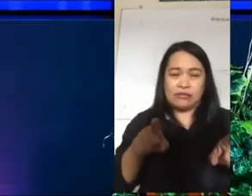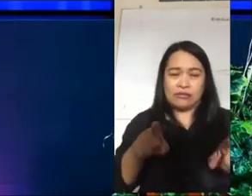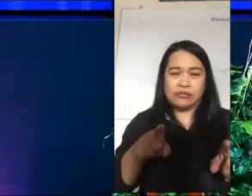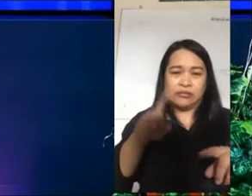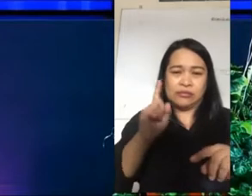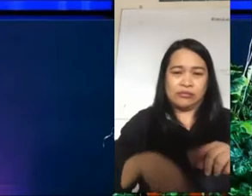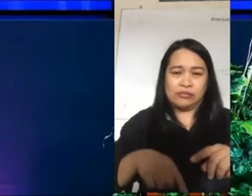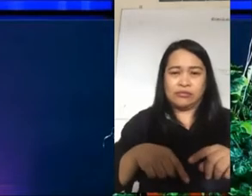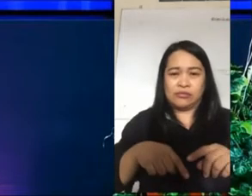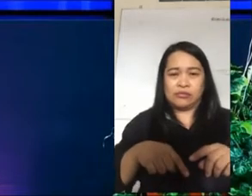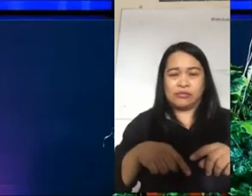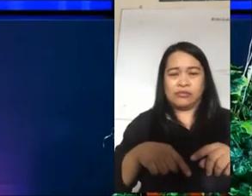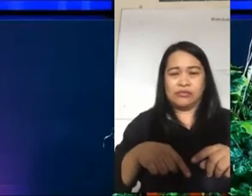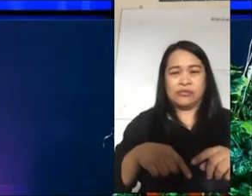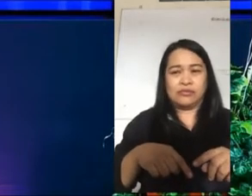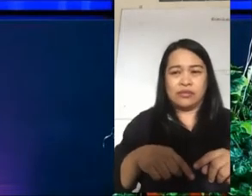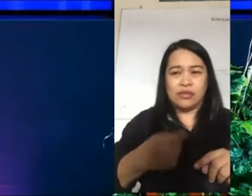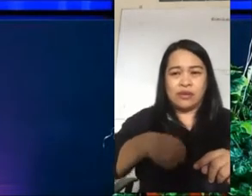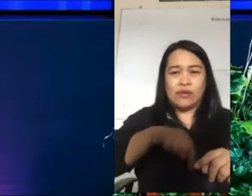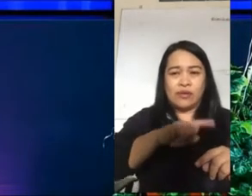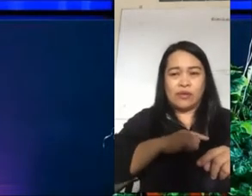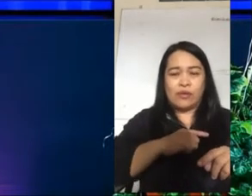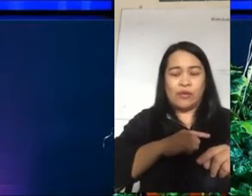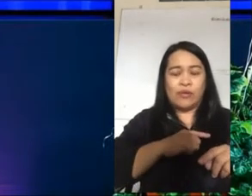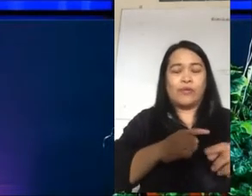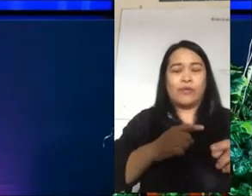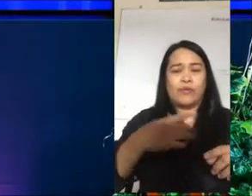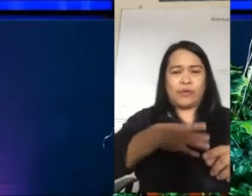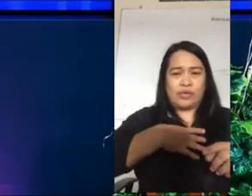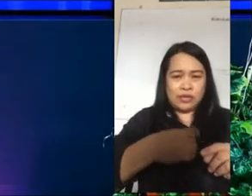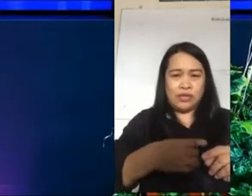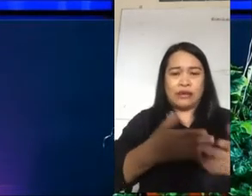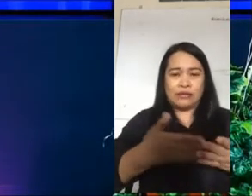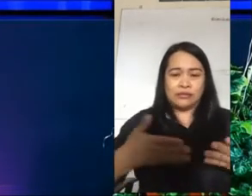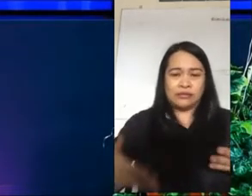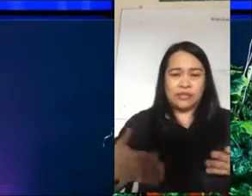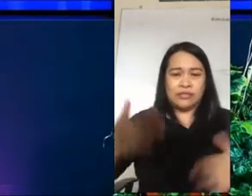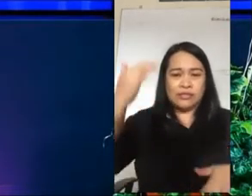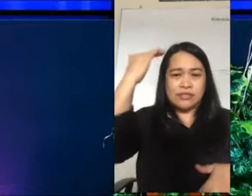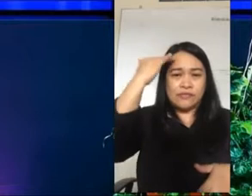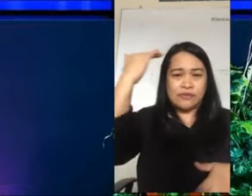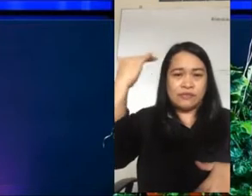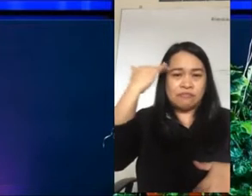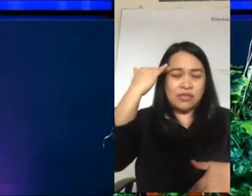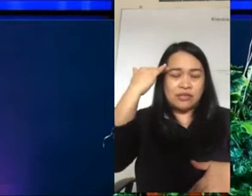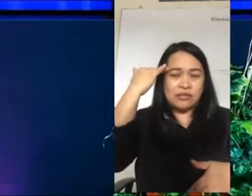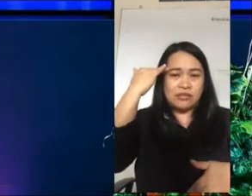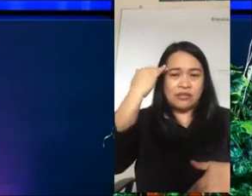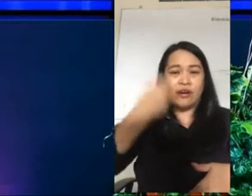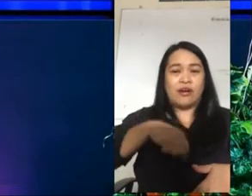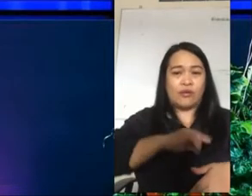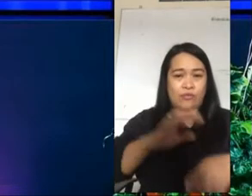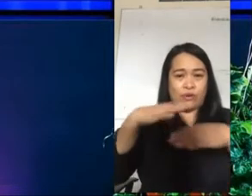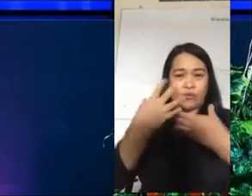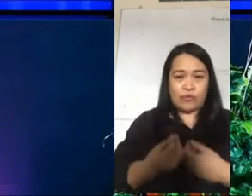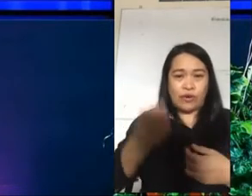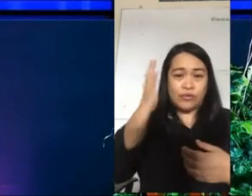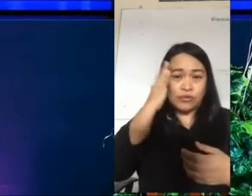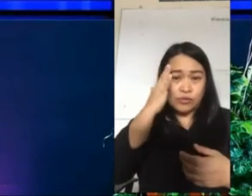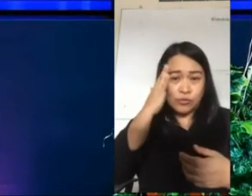either. We like things to be familiar and predictable. We like to know what to expect when we